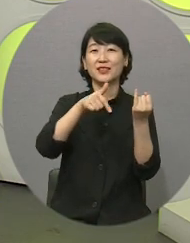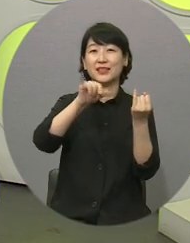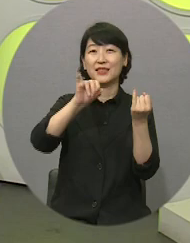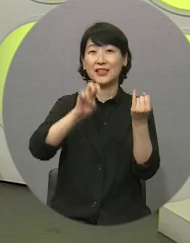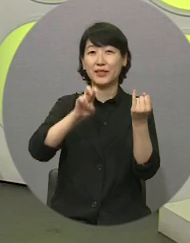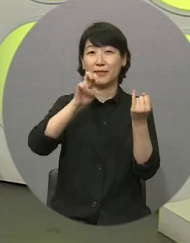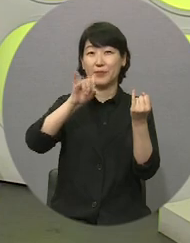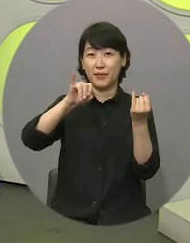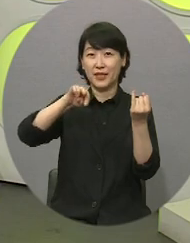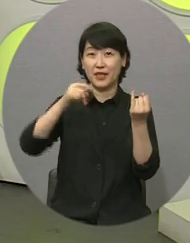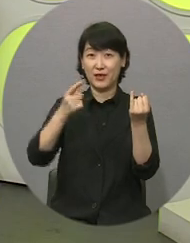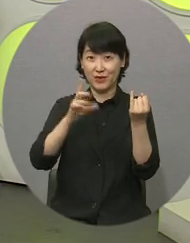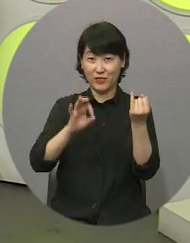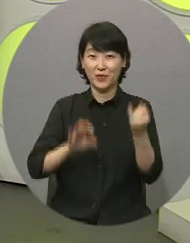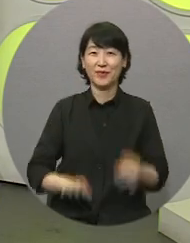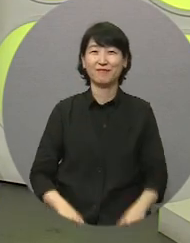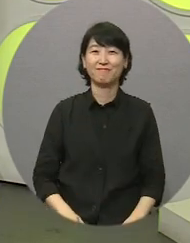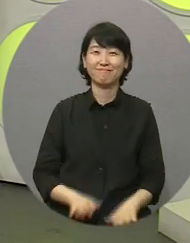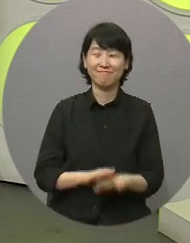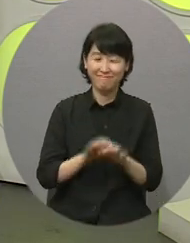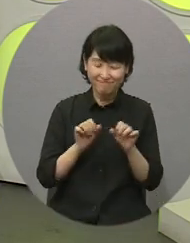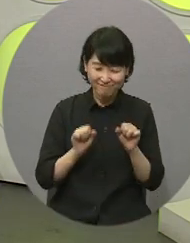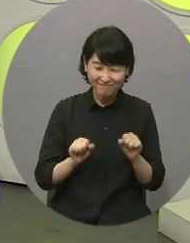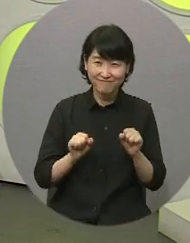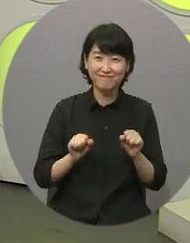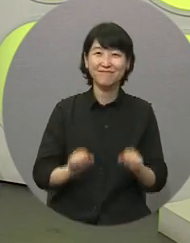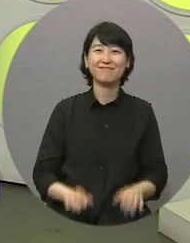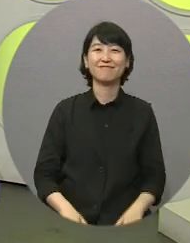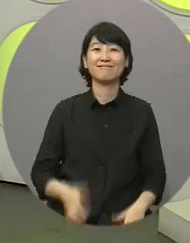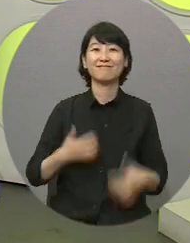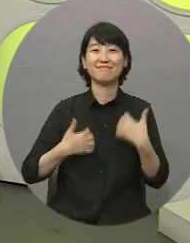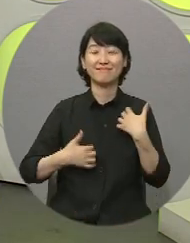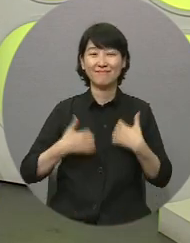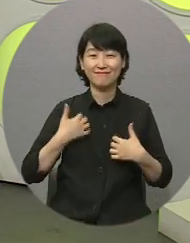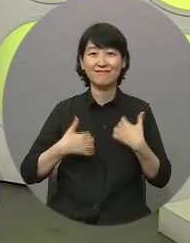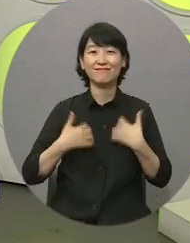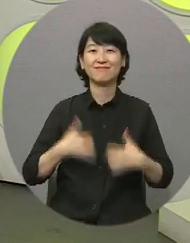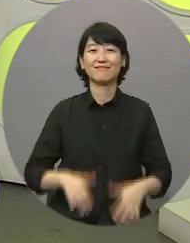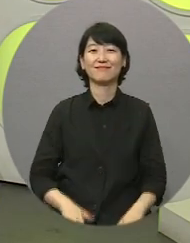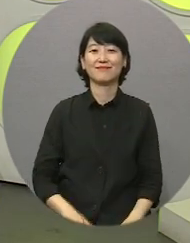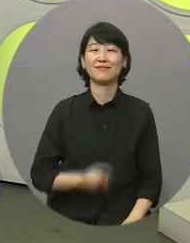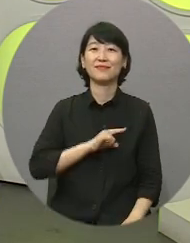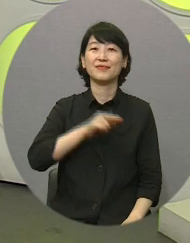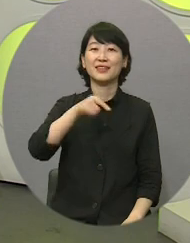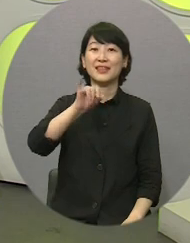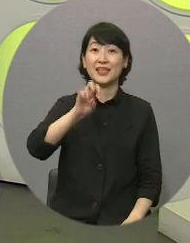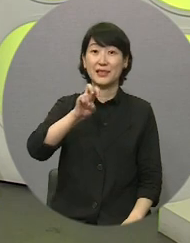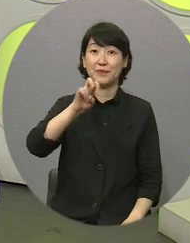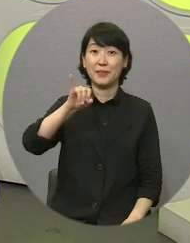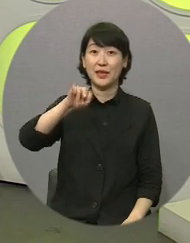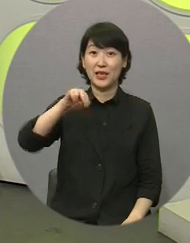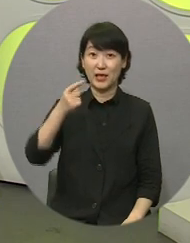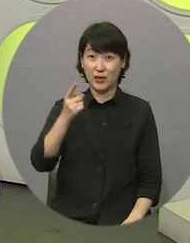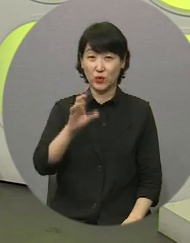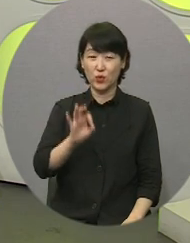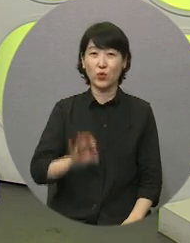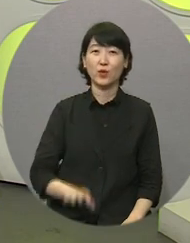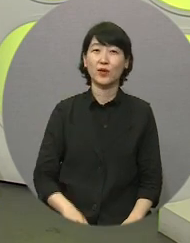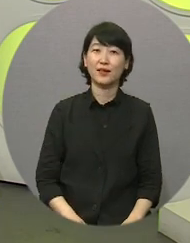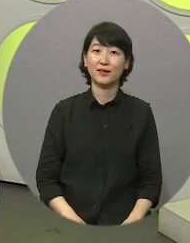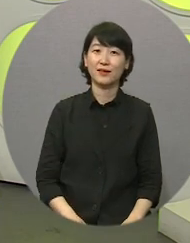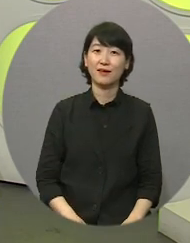김미성님을 모셨습니다. 어서 오세요. 안녕하세요. 안녕하세요. 반갑습니다. 김미성입니다. 네. 네.